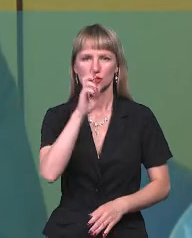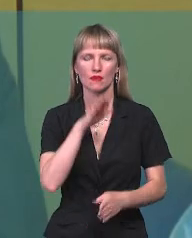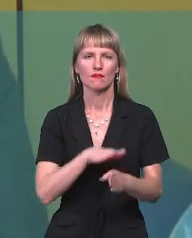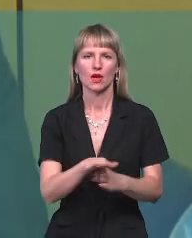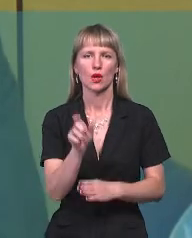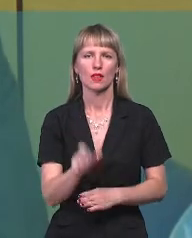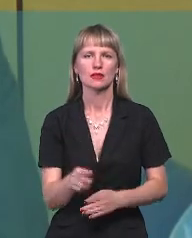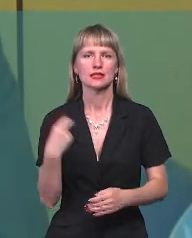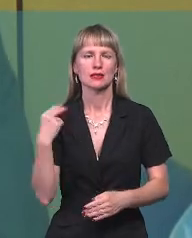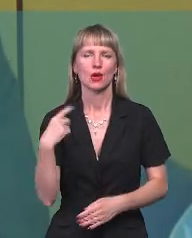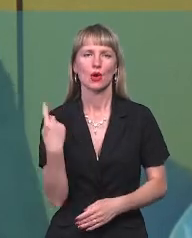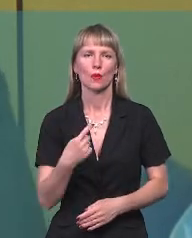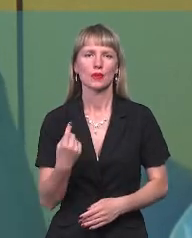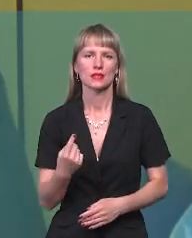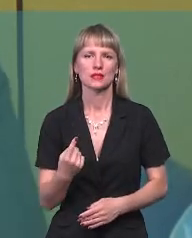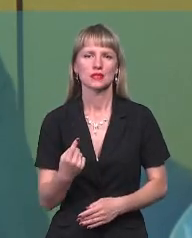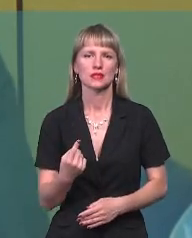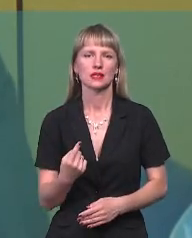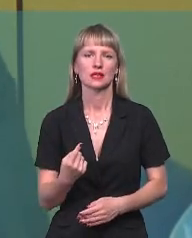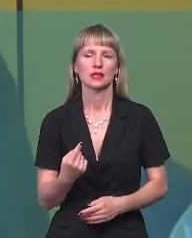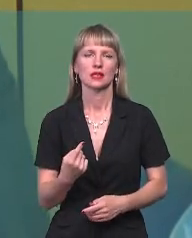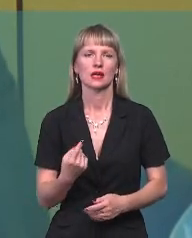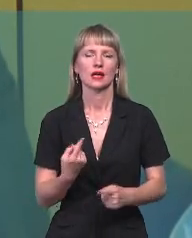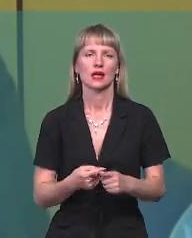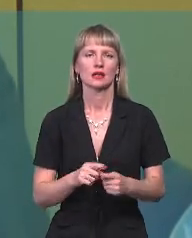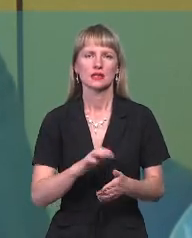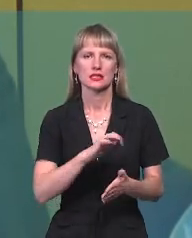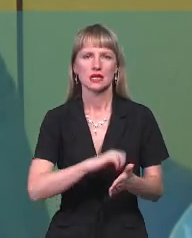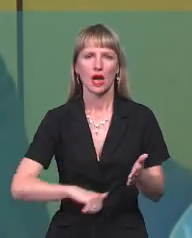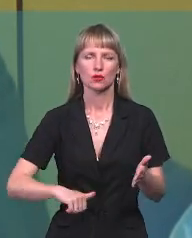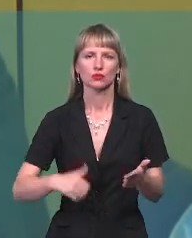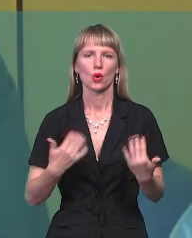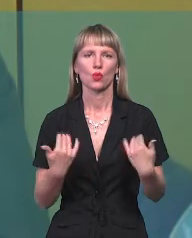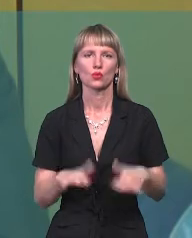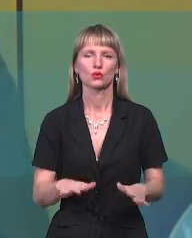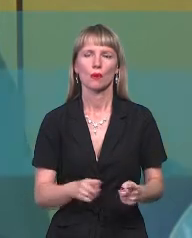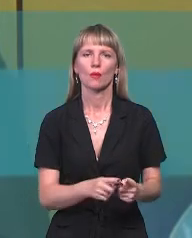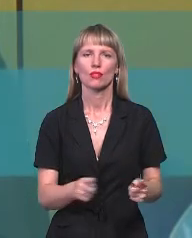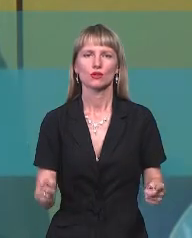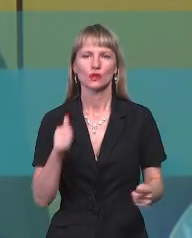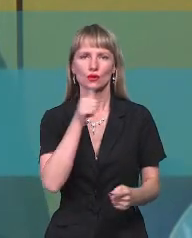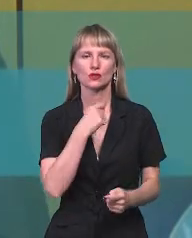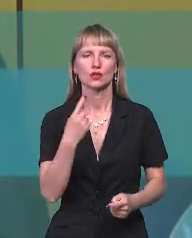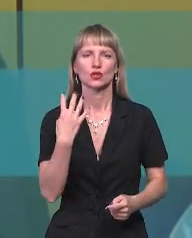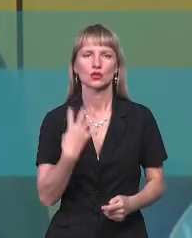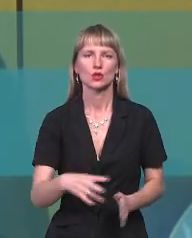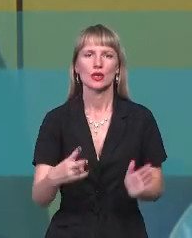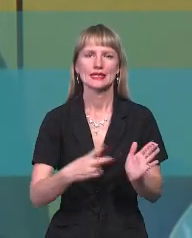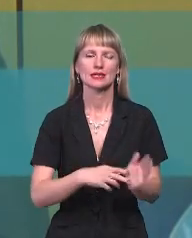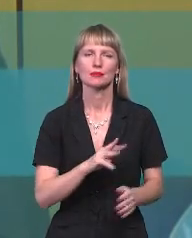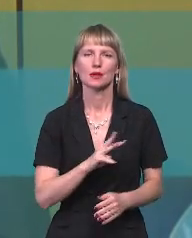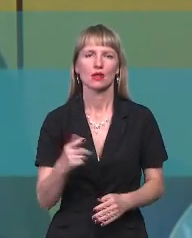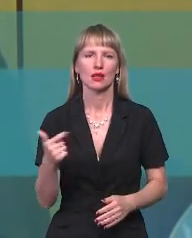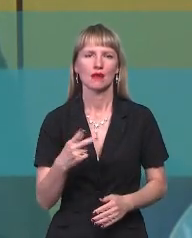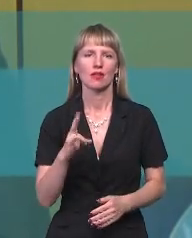виконавцями Запорізької області, стягнуто вже в поточному році 47 мільйонів